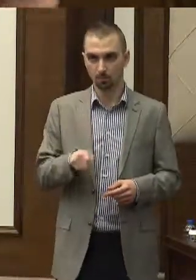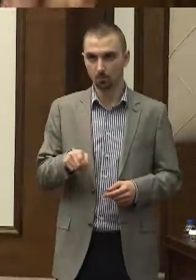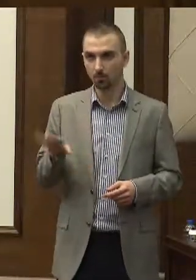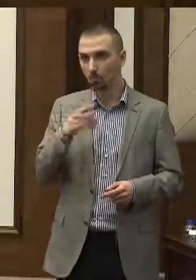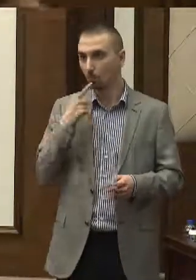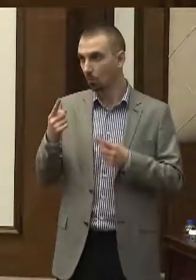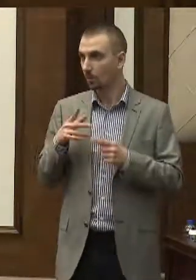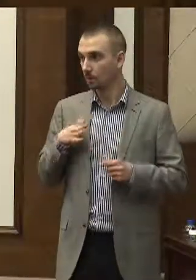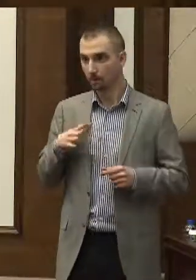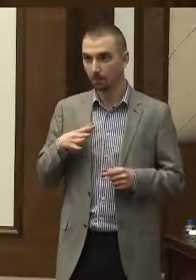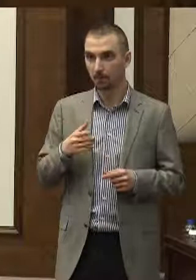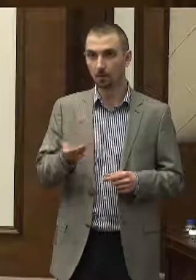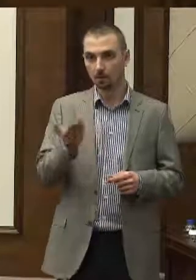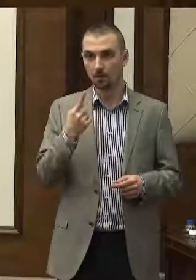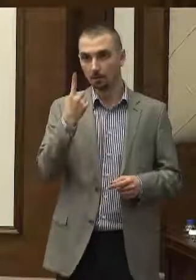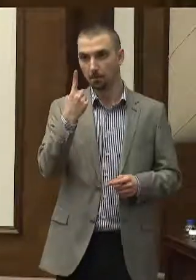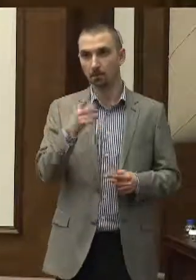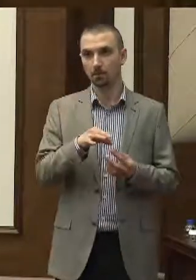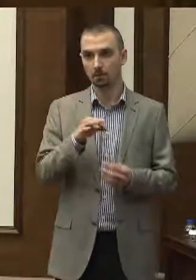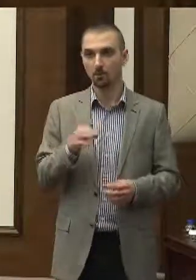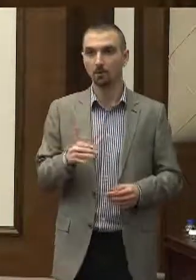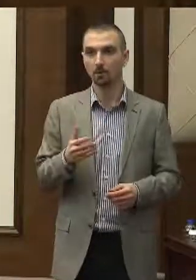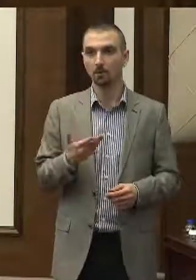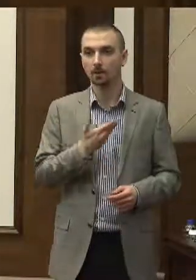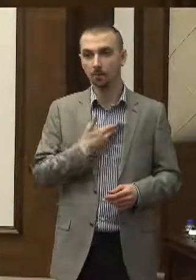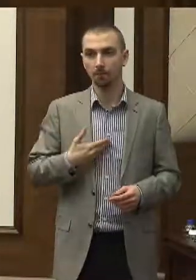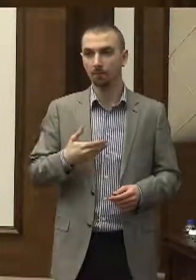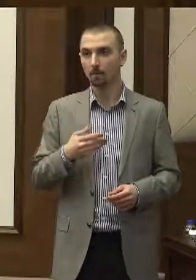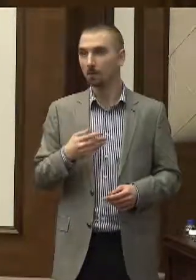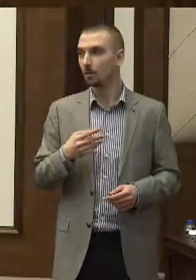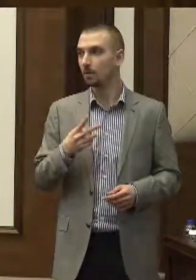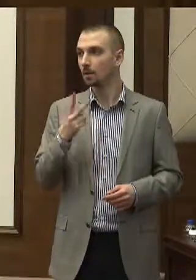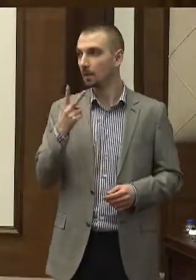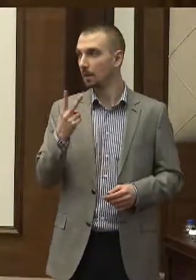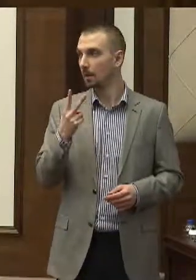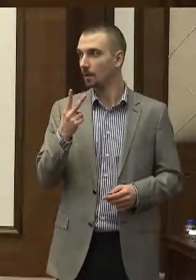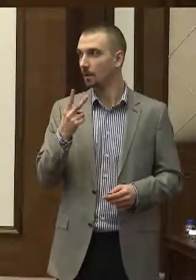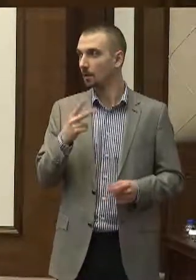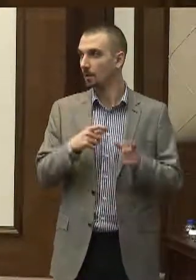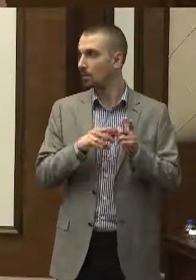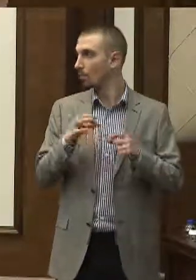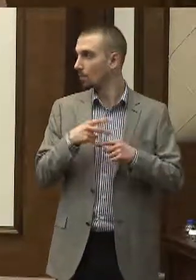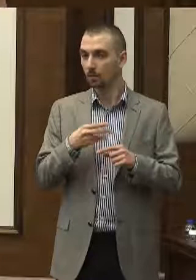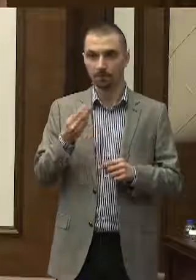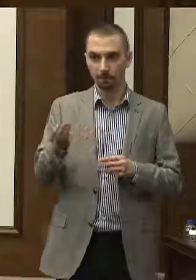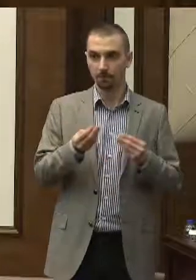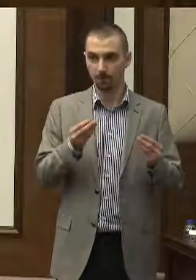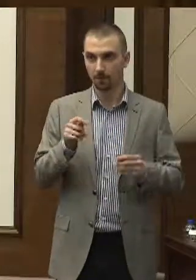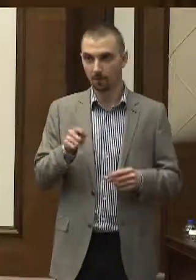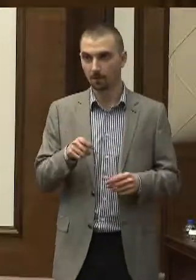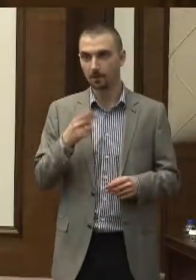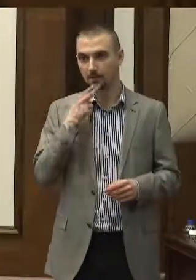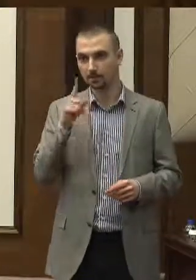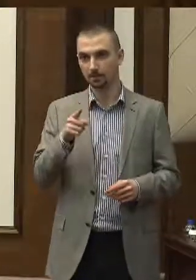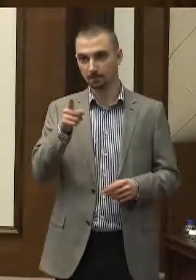isteyen var mı? Buyurun efendim. Bir kişiye sadece. Sayın başım, tabii ki. İki kişiden söz aldınız. Ben önce öndeki Abdullah Bey'e